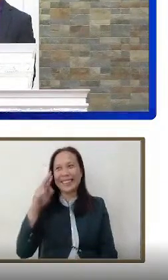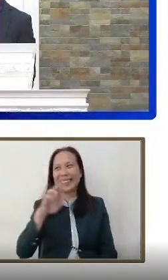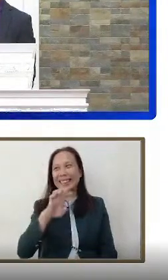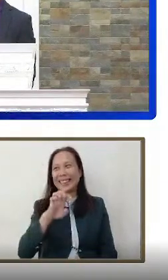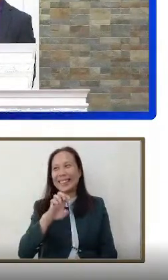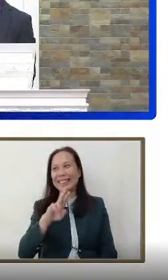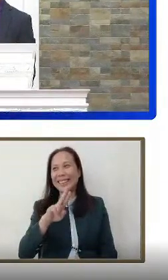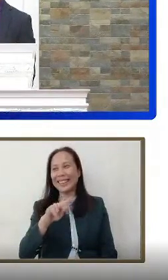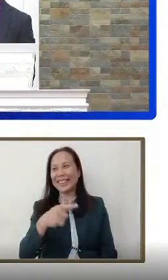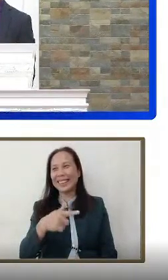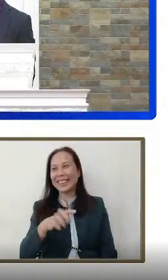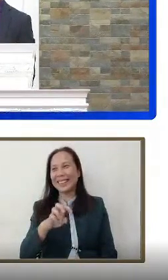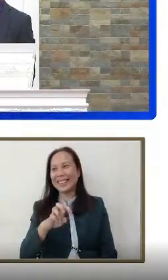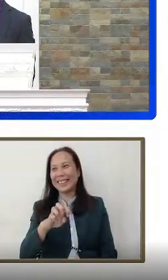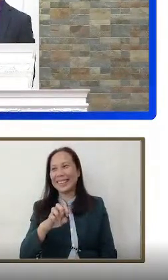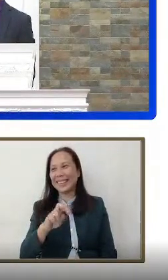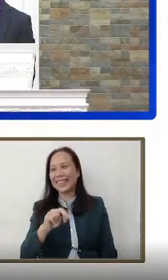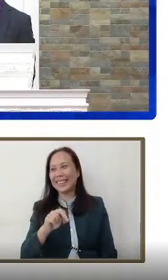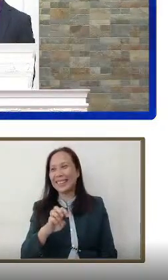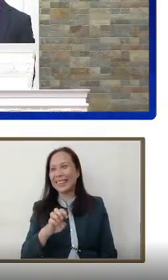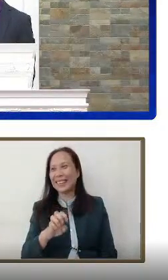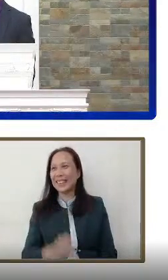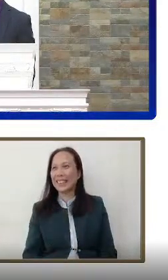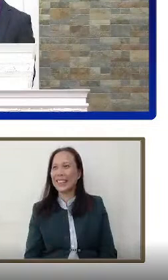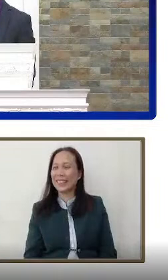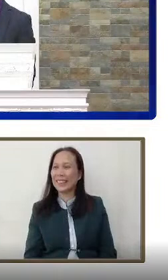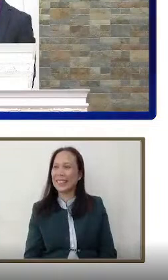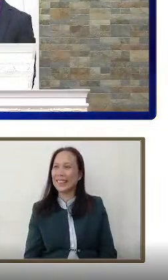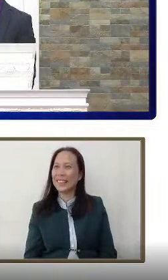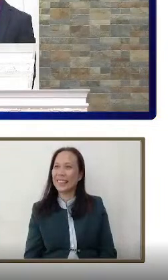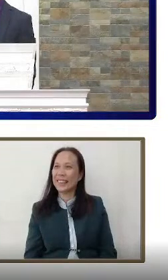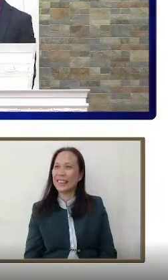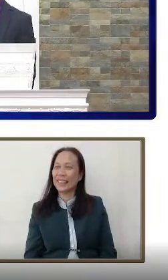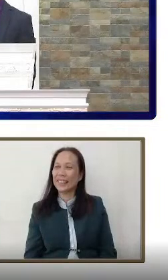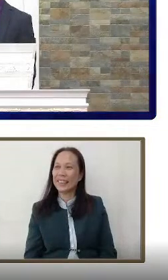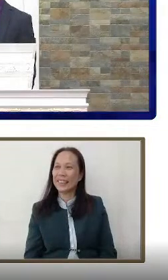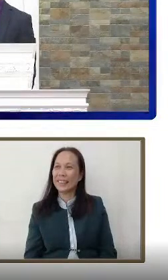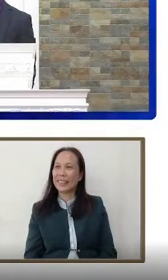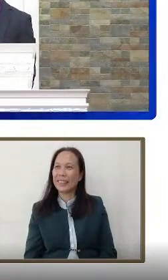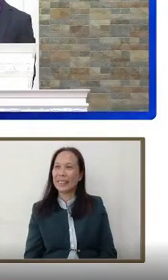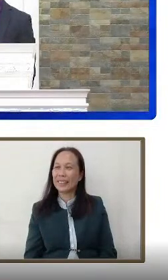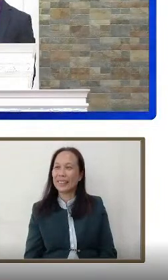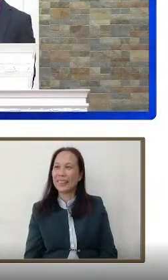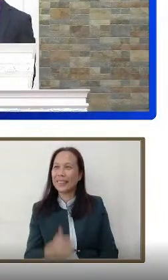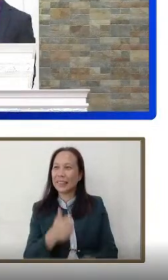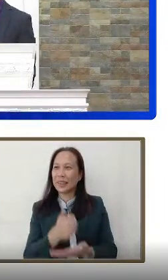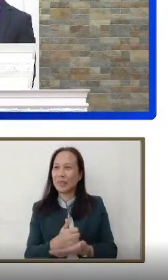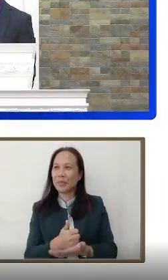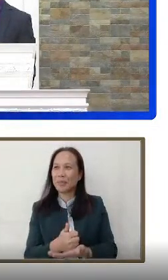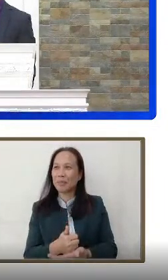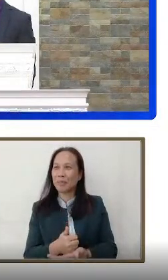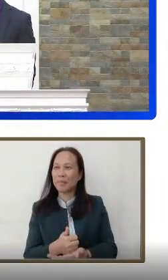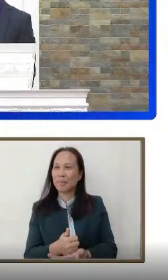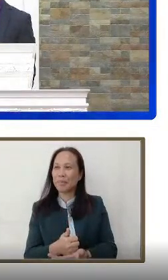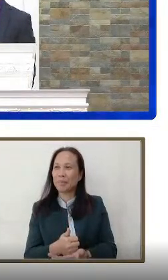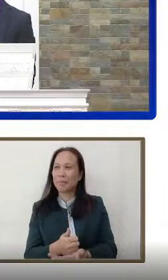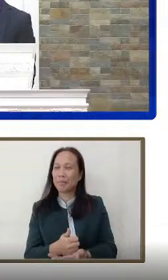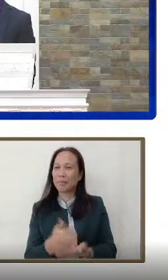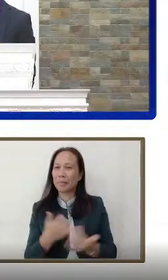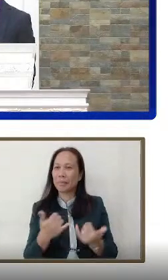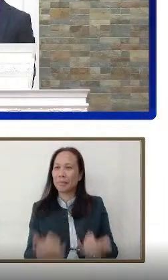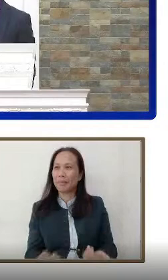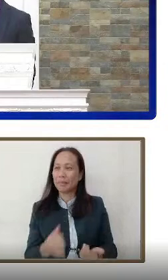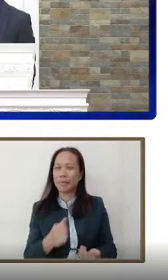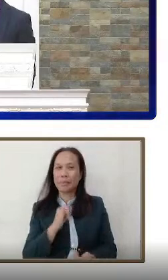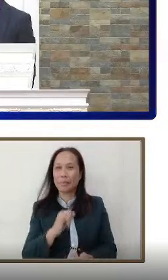Magandang gabi dyan sa inyo, Brother Eugene. Oh, yeah. Amen. Ngayon ba ang